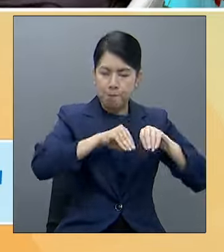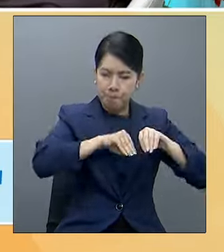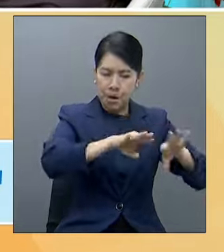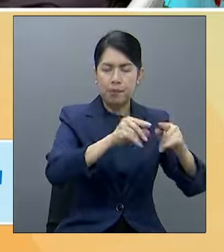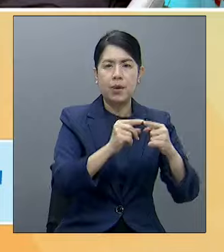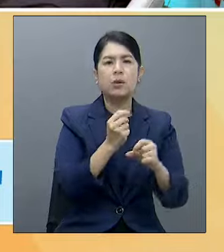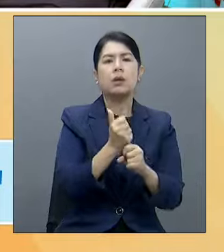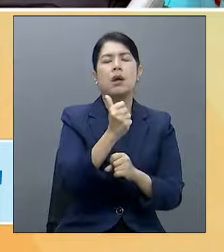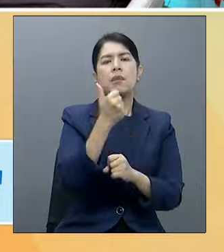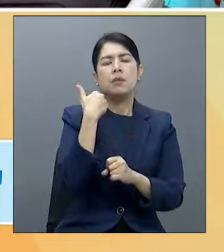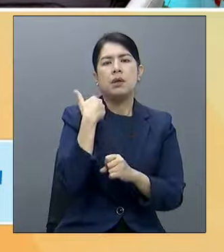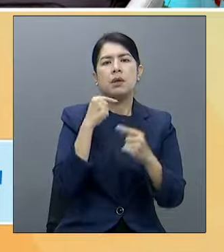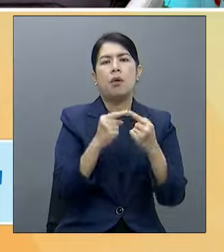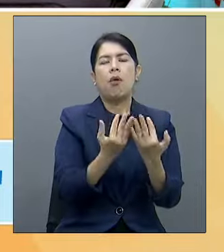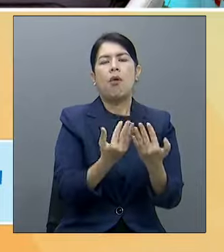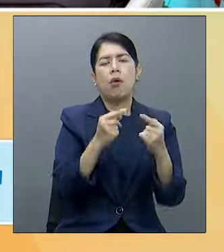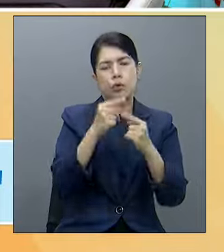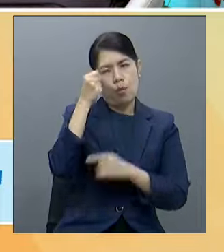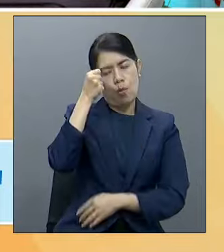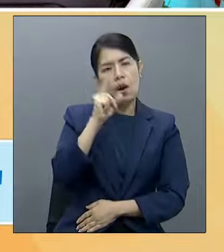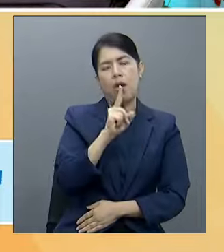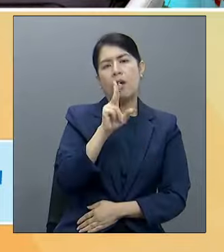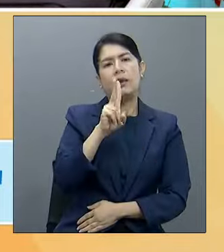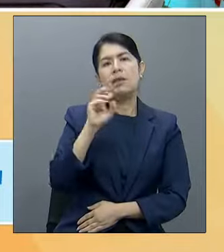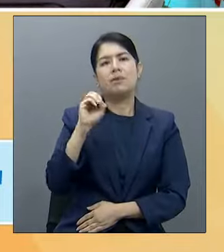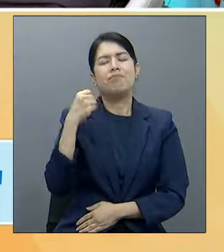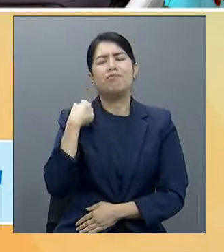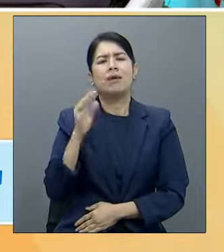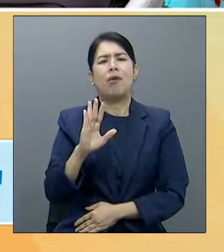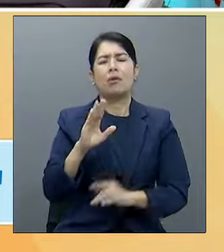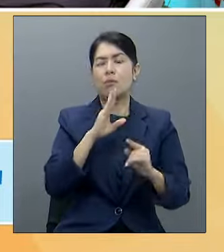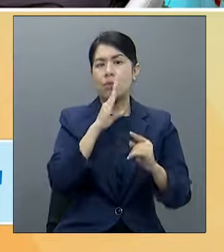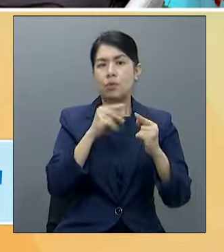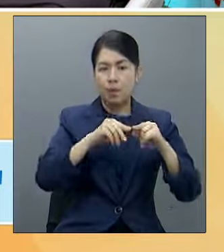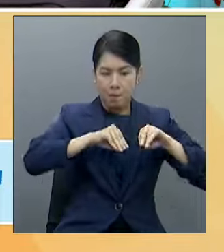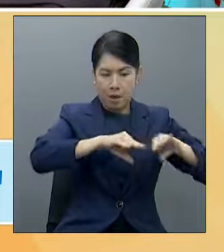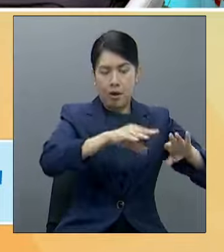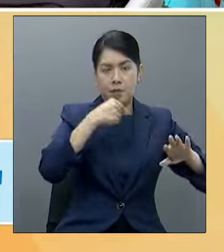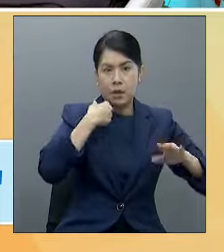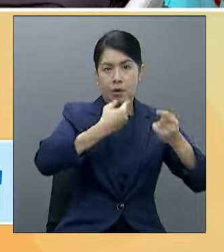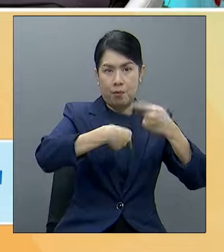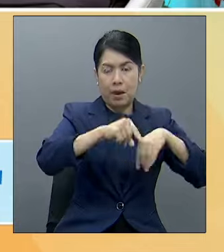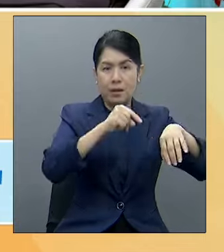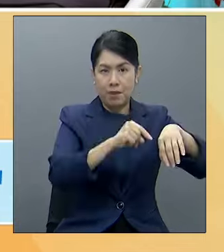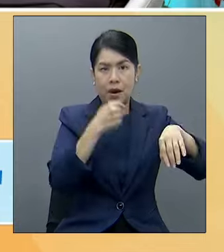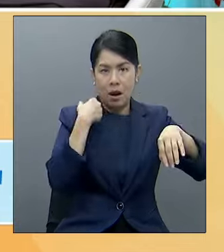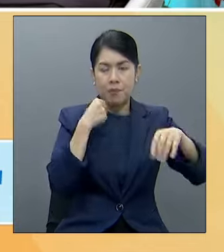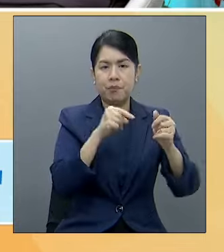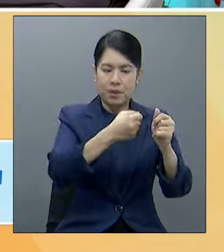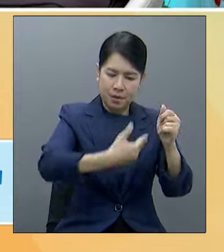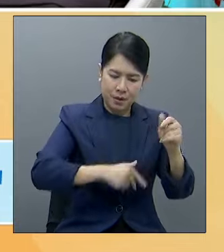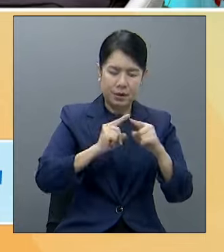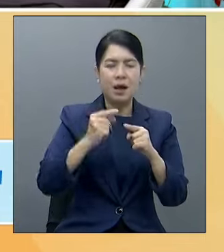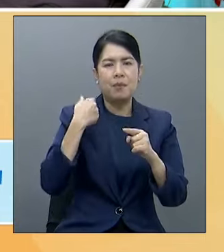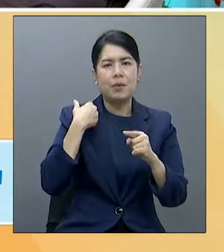120วันหมายความว่าราชกิจจาออกวันไหน ไปแล้ว ใช่ค่ะไปที่สำนักงานเขตไปที่สำนักงานอำเภอสามารถ